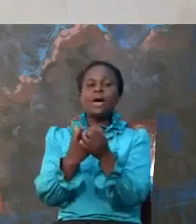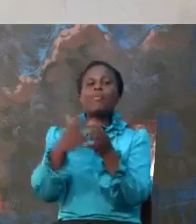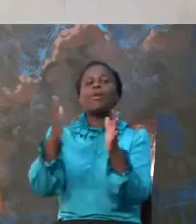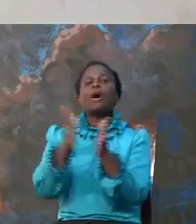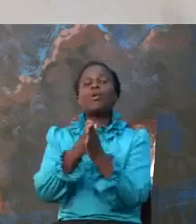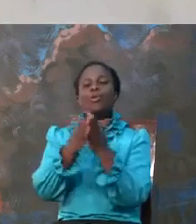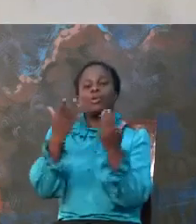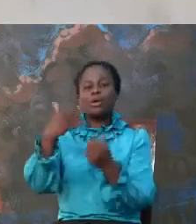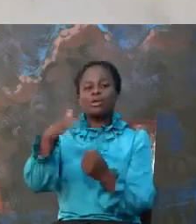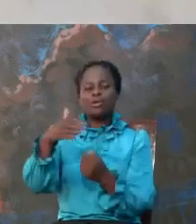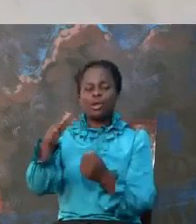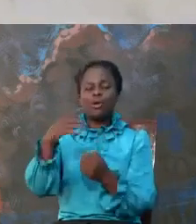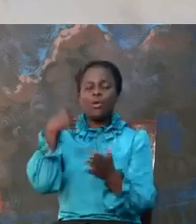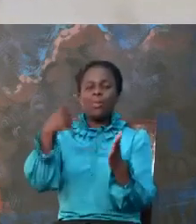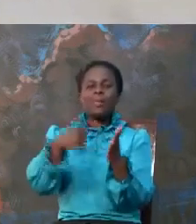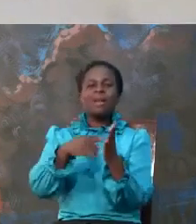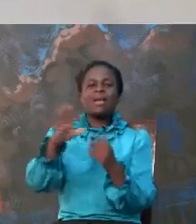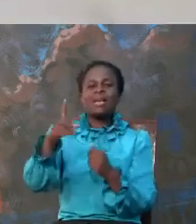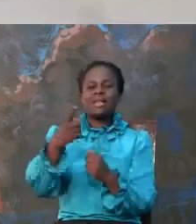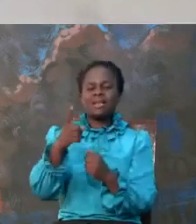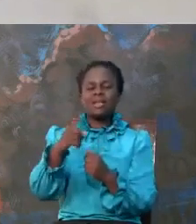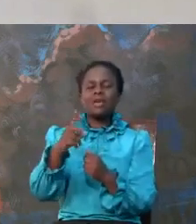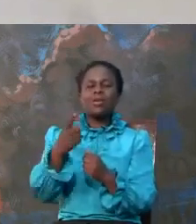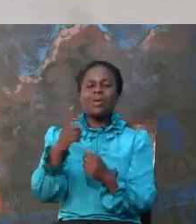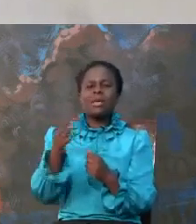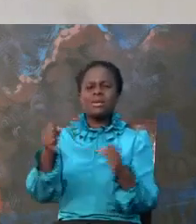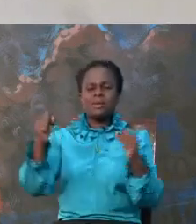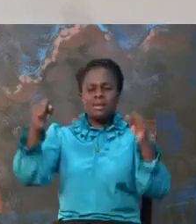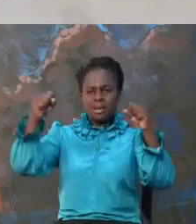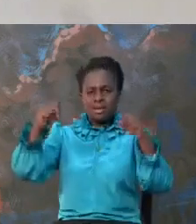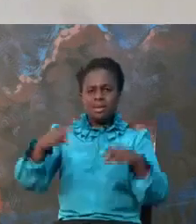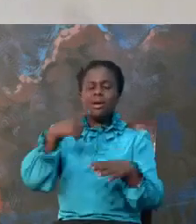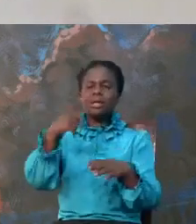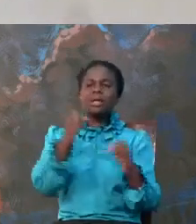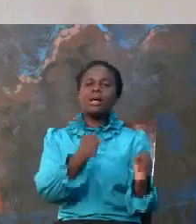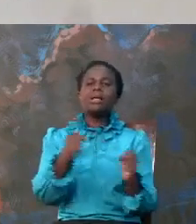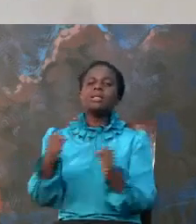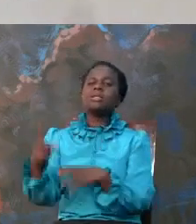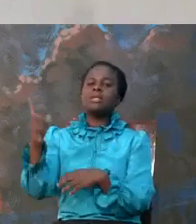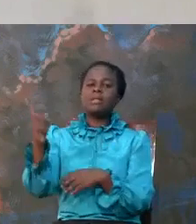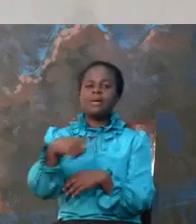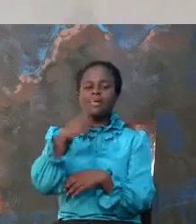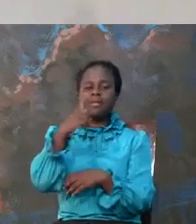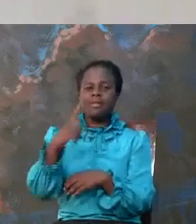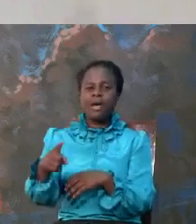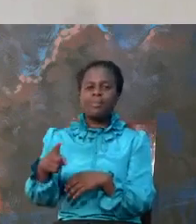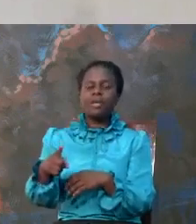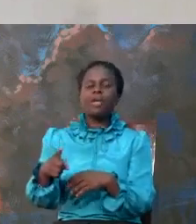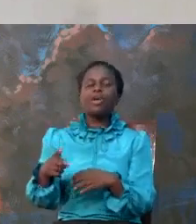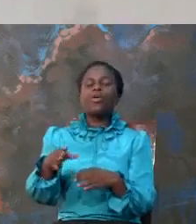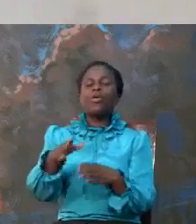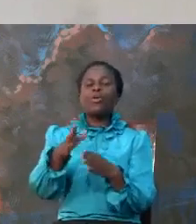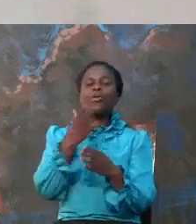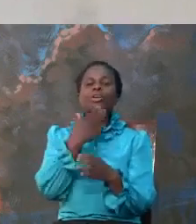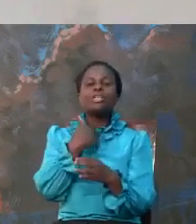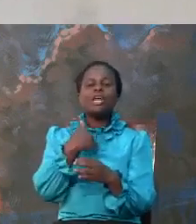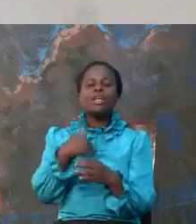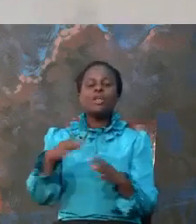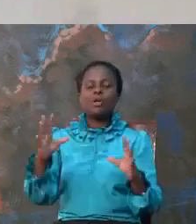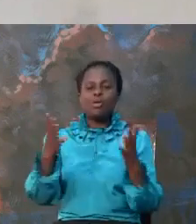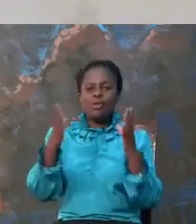Sasa lugha yake ni nini? Kwa nini lazima kila aliyetenda dhambi lazima uhai ulitakiwa?